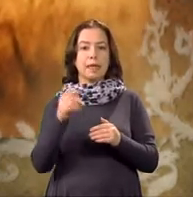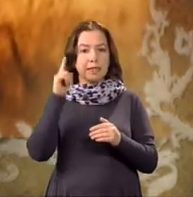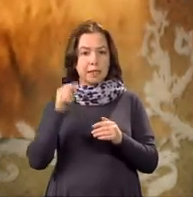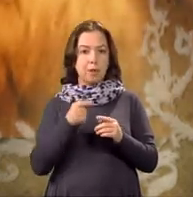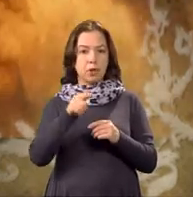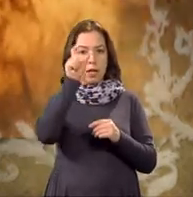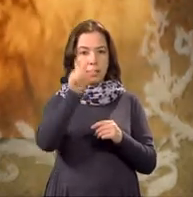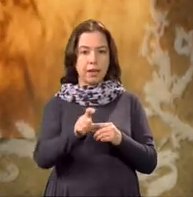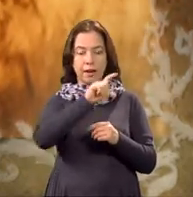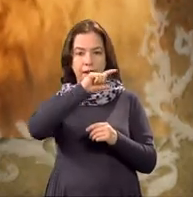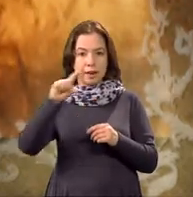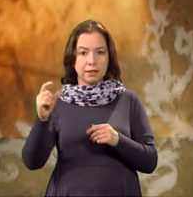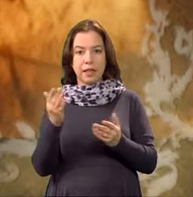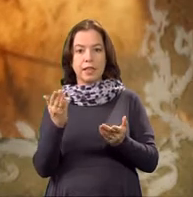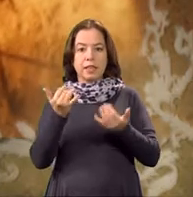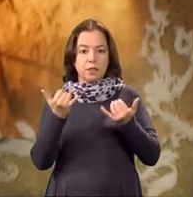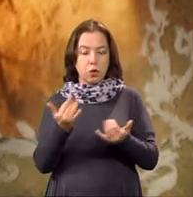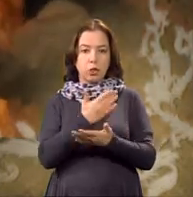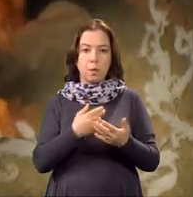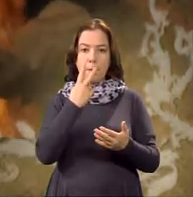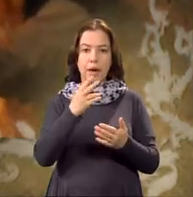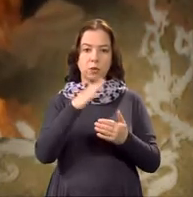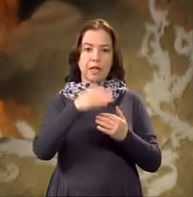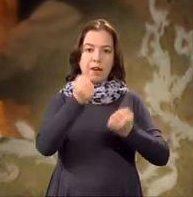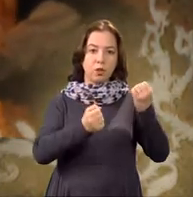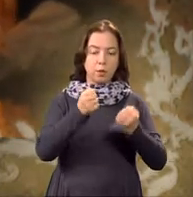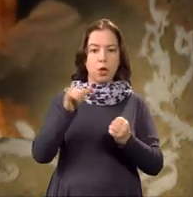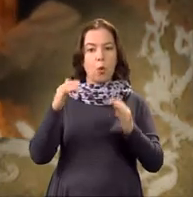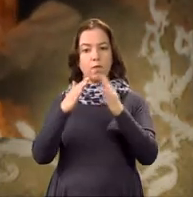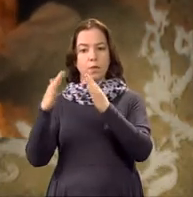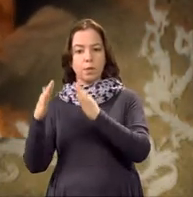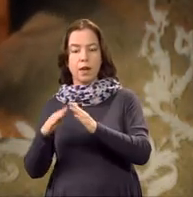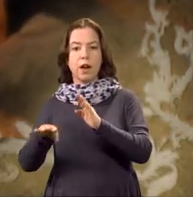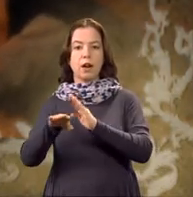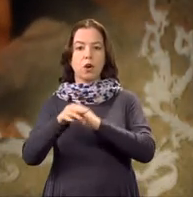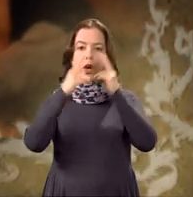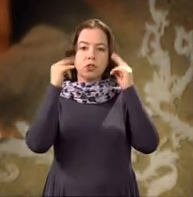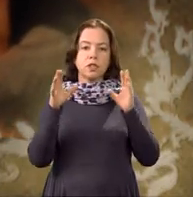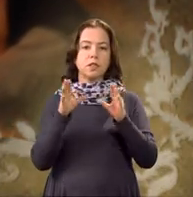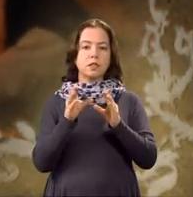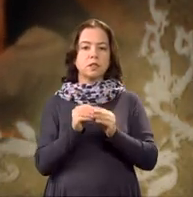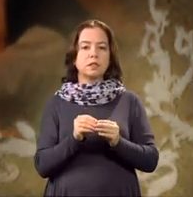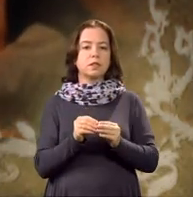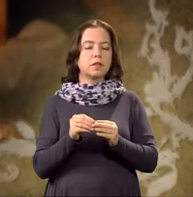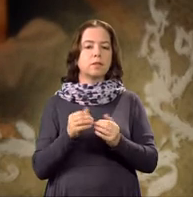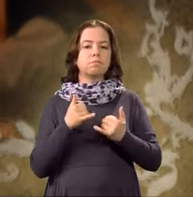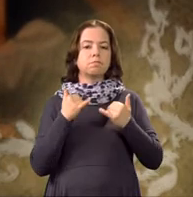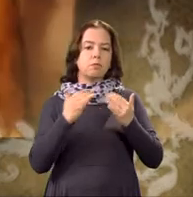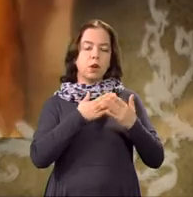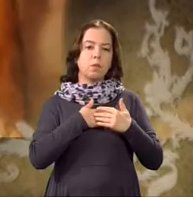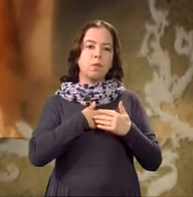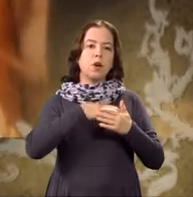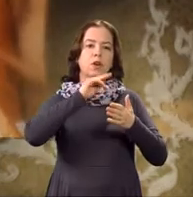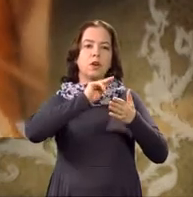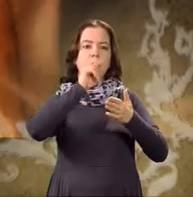ми бачимо на автомобілях, у домівках. Рука ченця з побожною любов'ю накреслила його